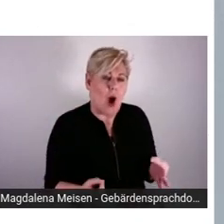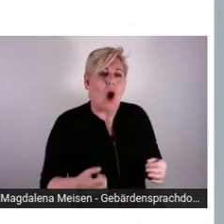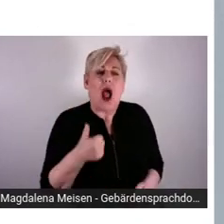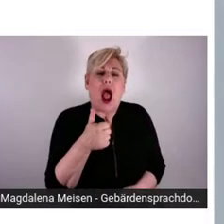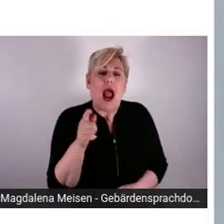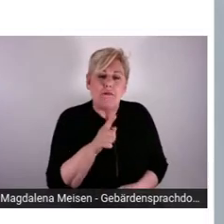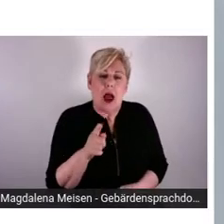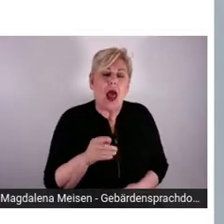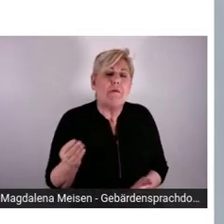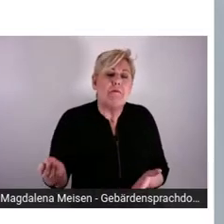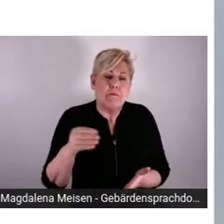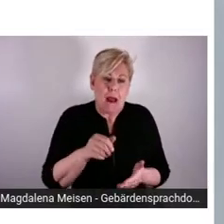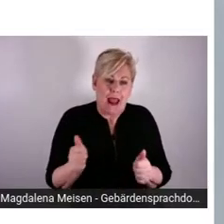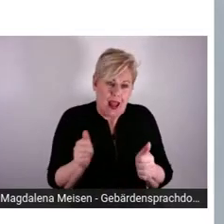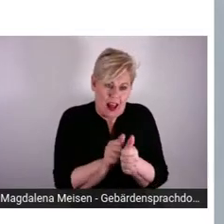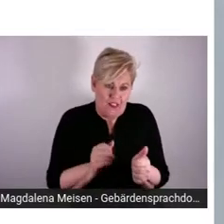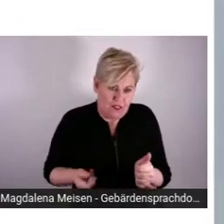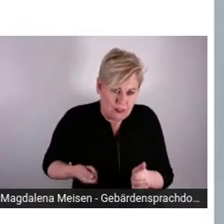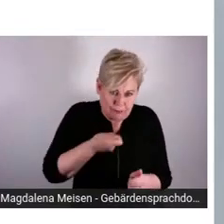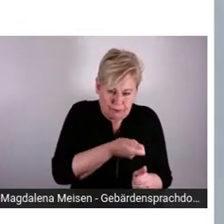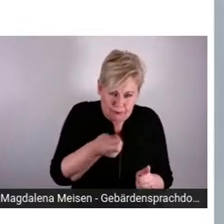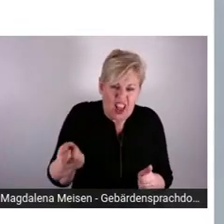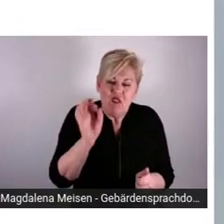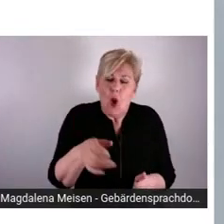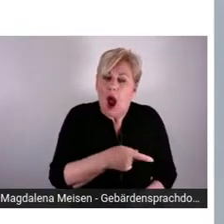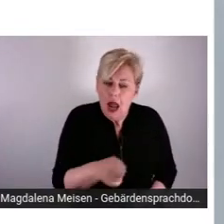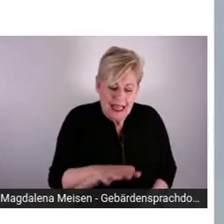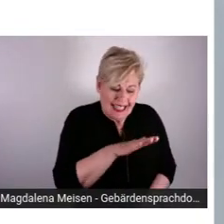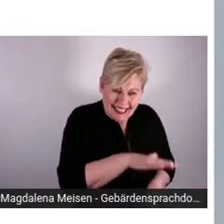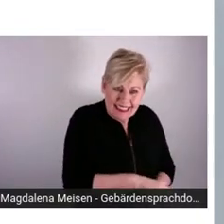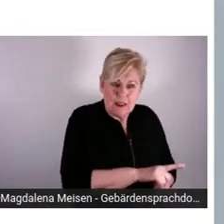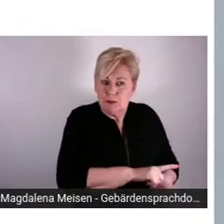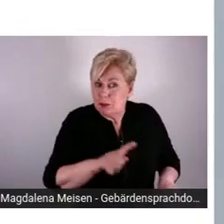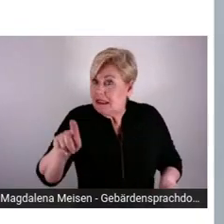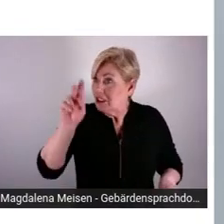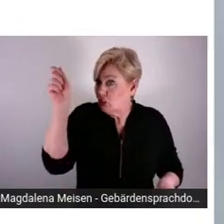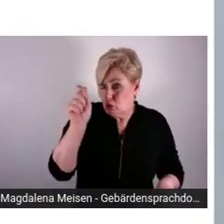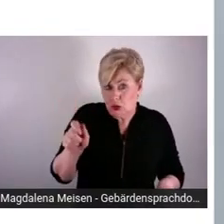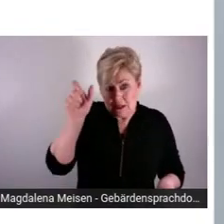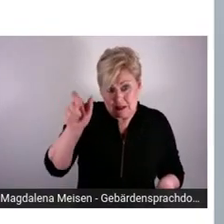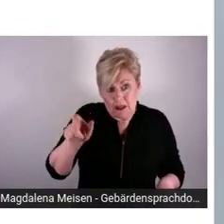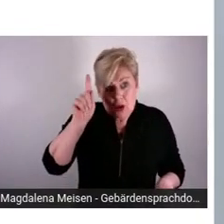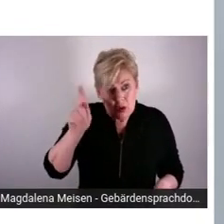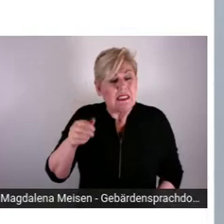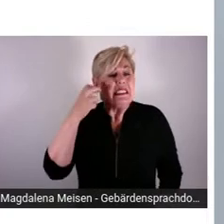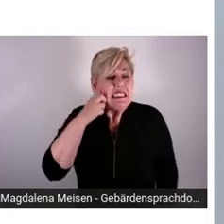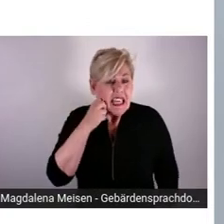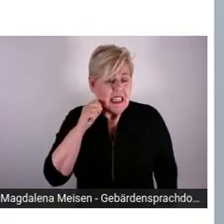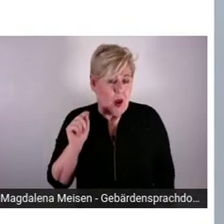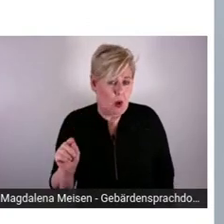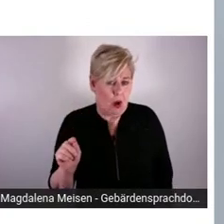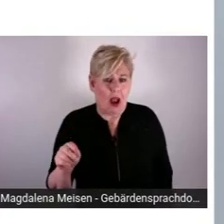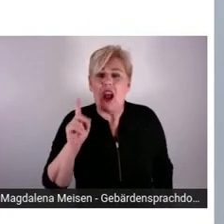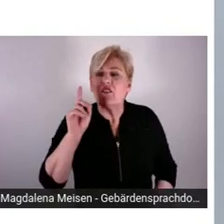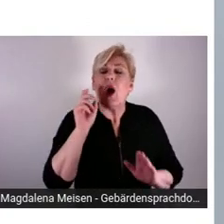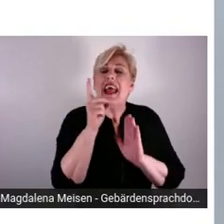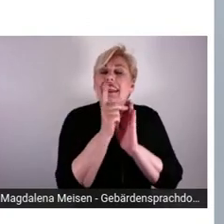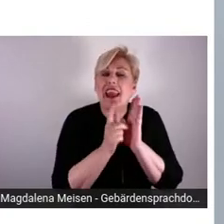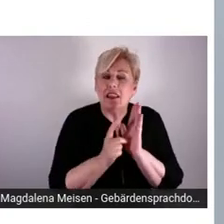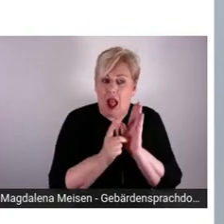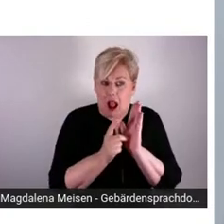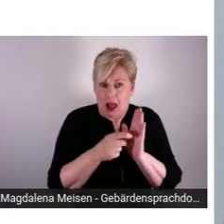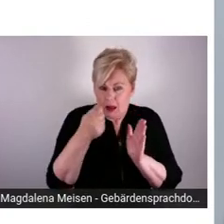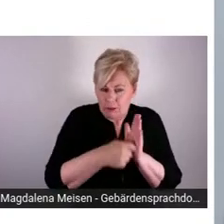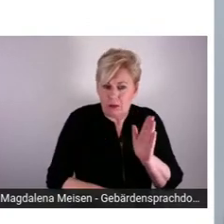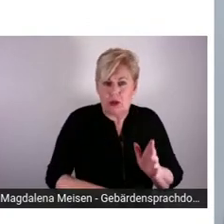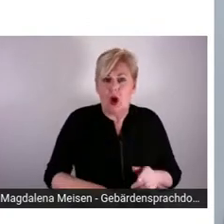einmalige Beihilfe für alle, vom Schulkind bis zum Studierenden bis zum Senior, für digitale Endgeräte, Computer,